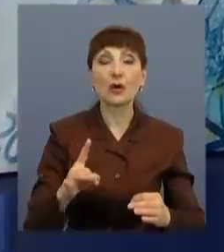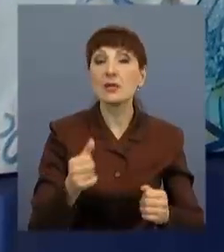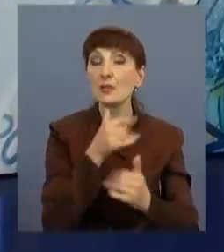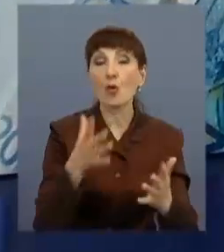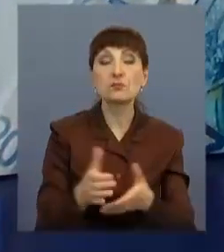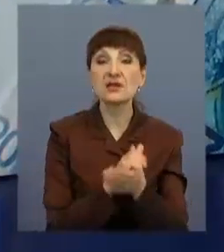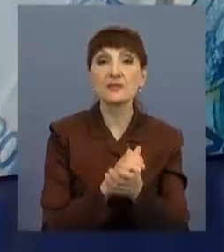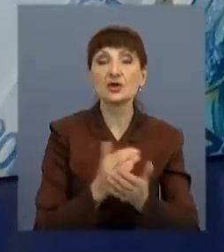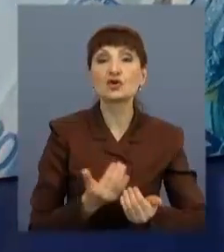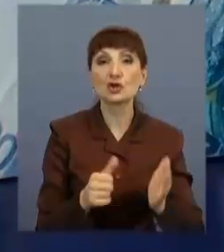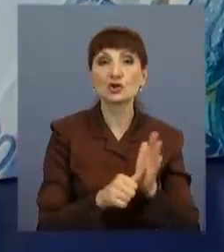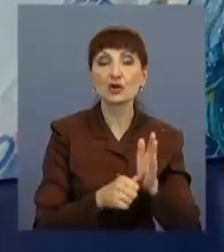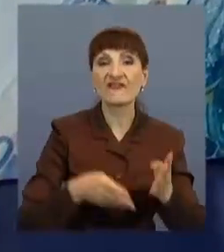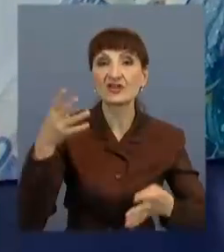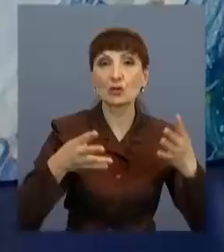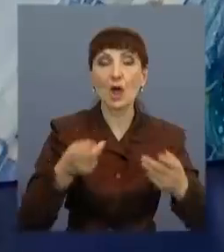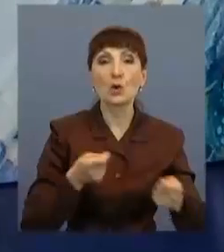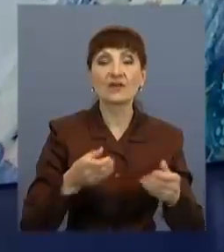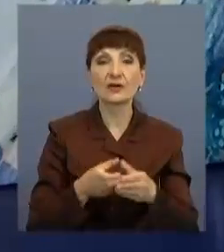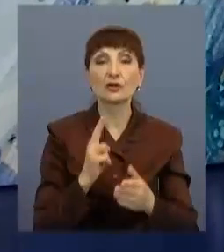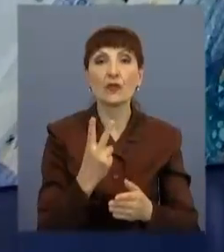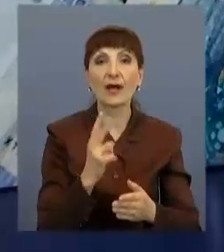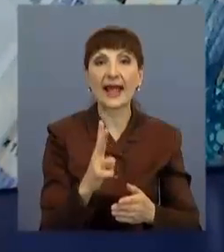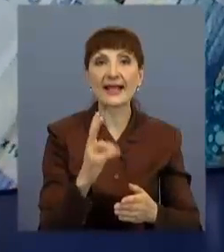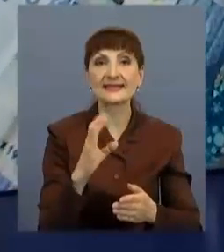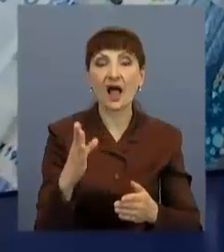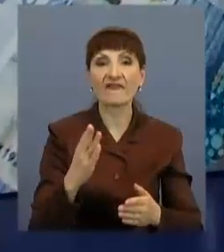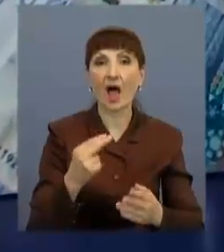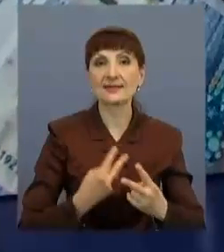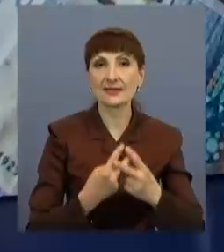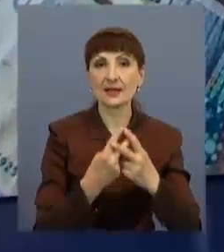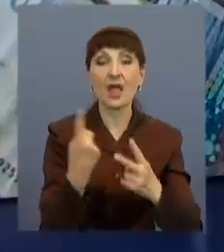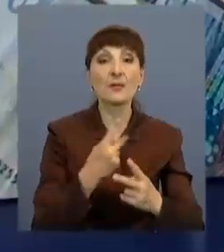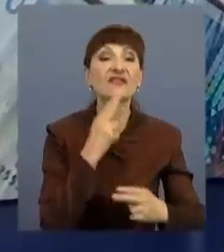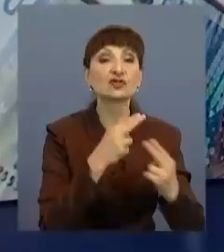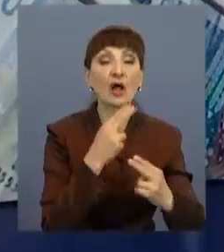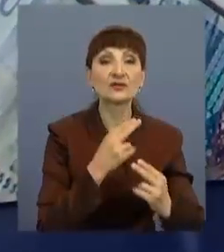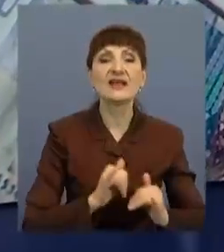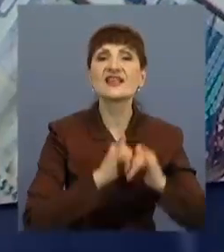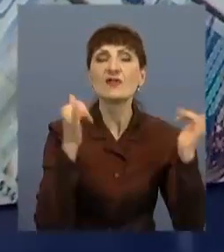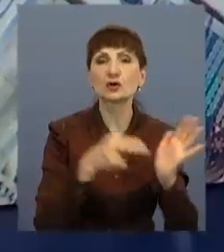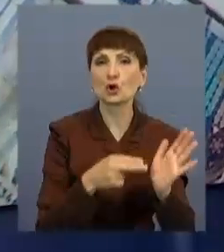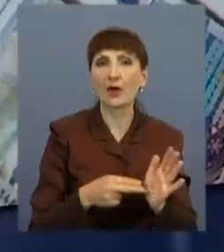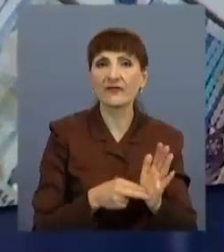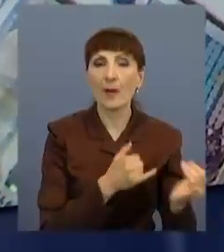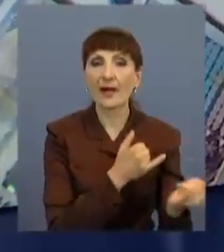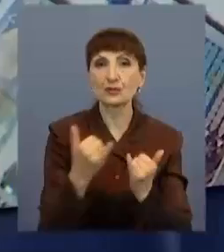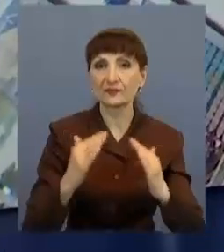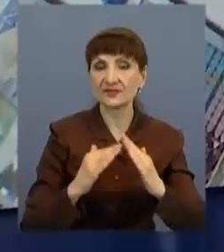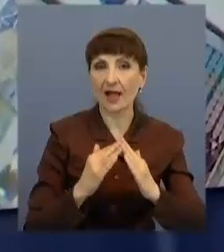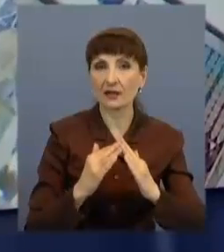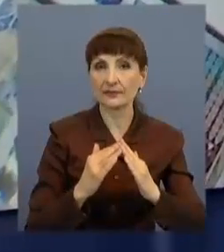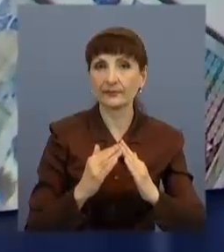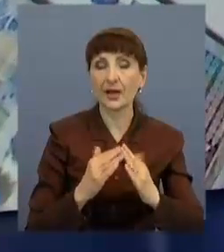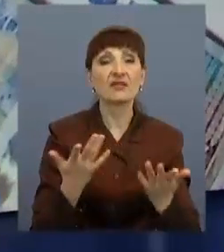примирить жителей 6 высоток и руководителей 2 КСК в Астане. Первые жалуются на завышенные тарифы по обслуживанию здания.